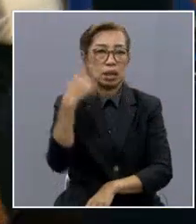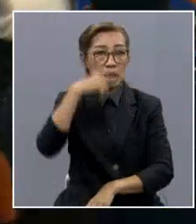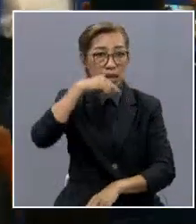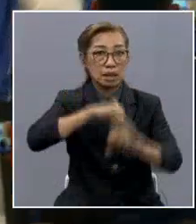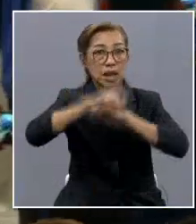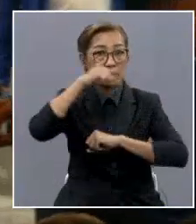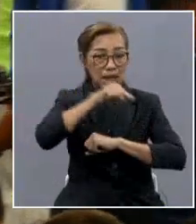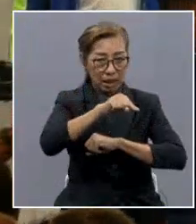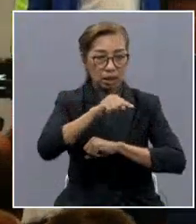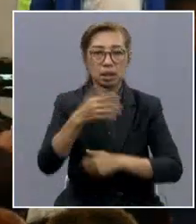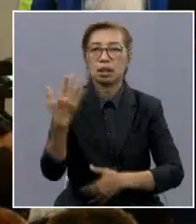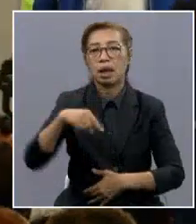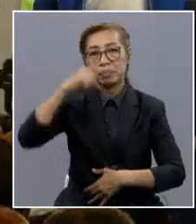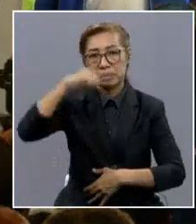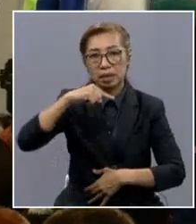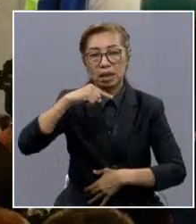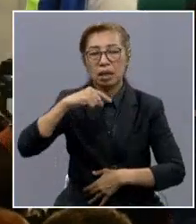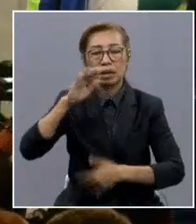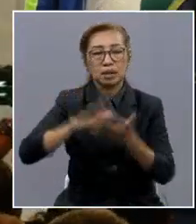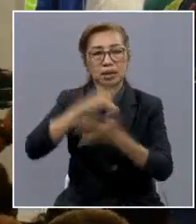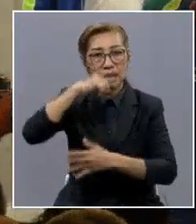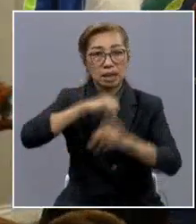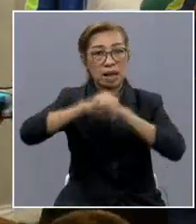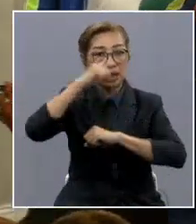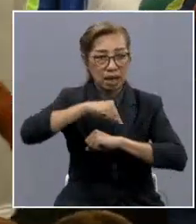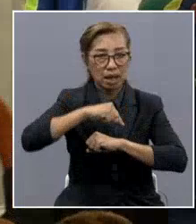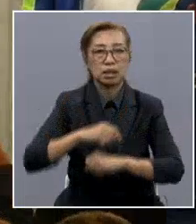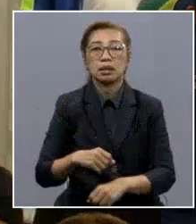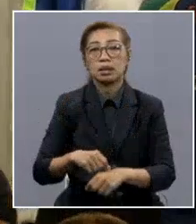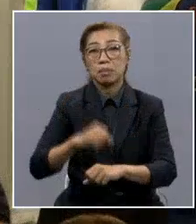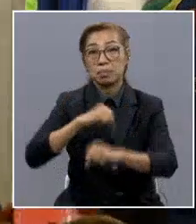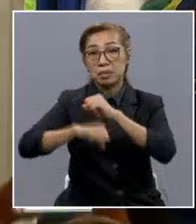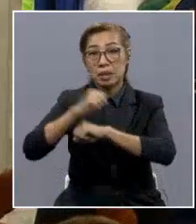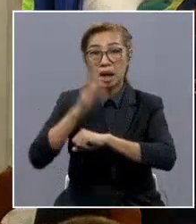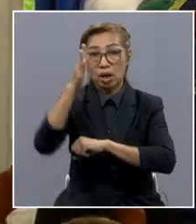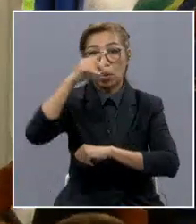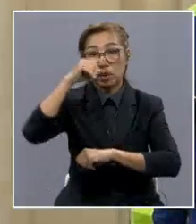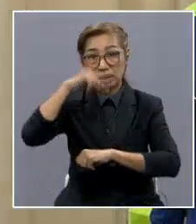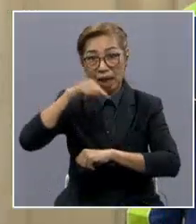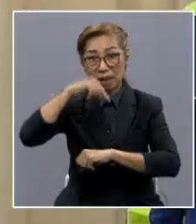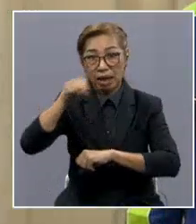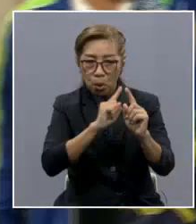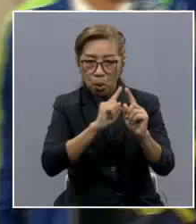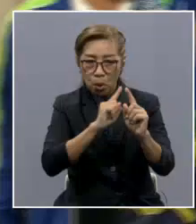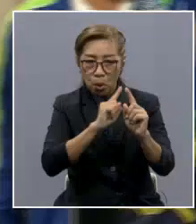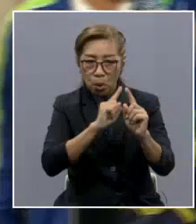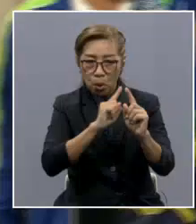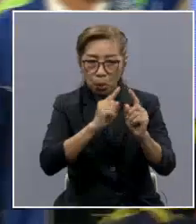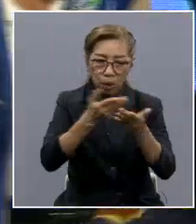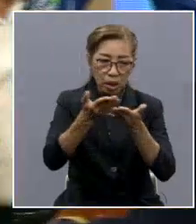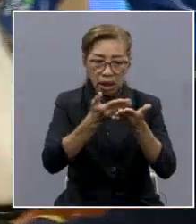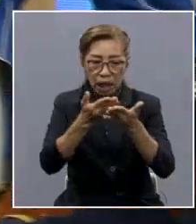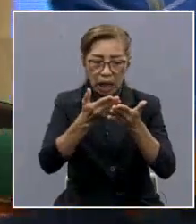ไทยกับสร้างอนาคตไทยที่เหมือนกับว่าตอนแรกจะลงตัวแต่เข้าใจว่าล่าสุดแกนนำทั้งสองพรรคเนี่ยไม่สามารถตกลงรายละเอียดแล้วก็เงื่อนไขกันได้น